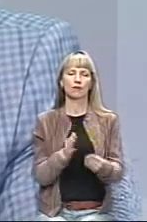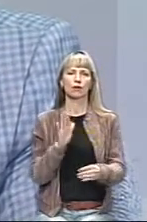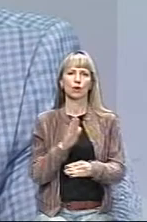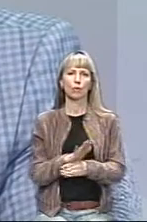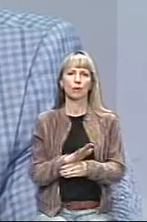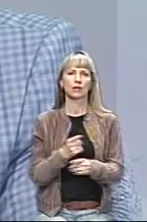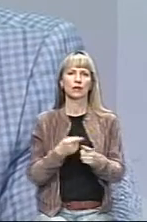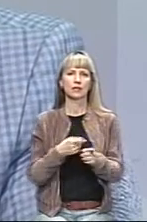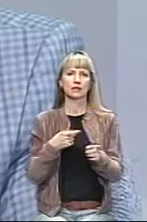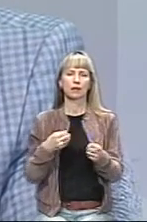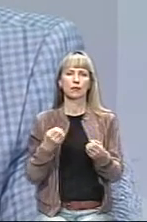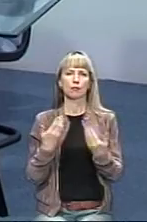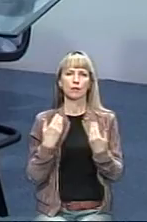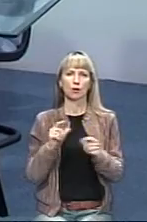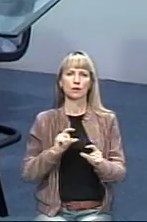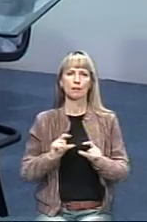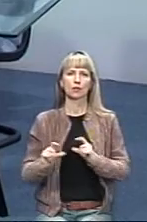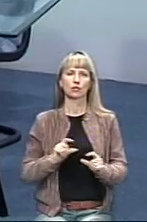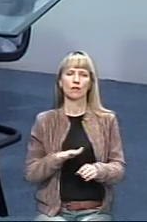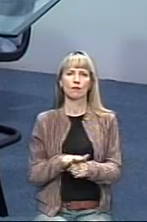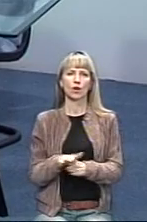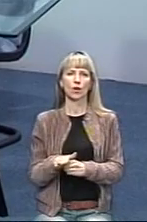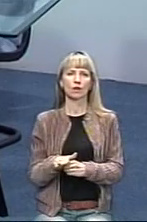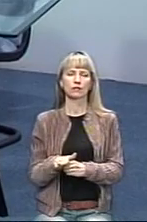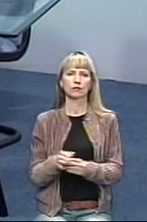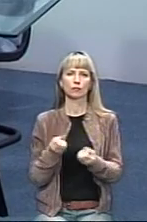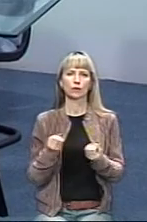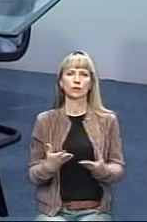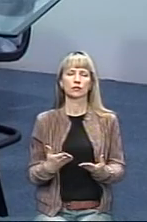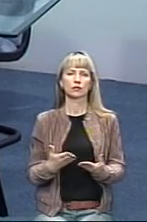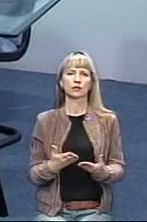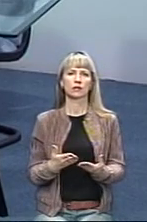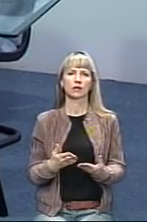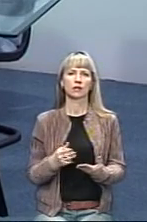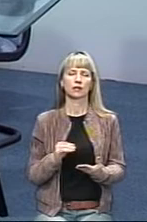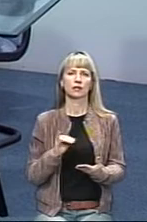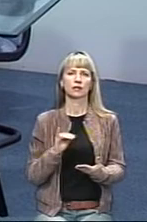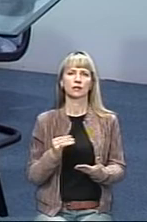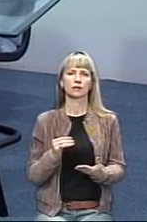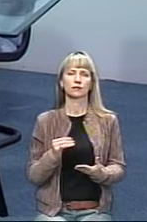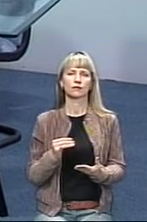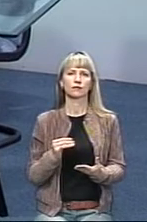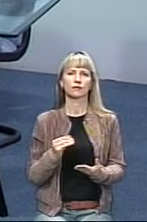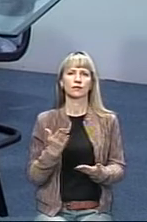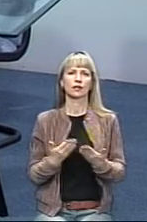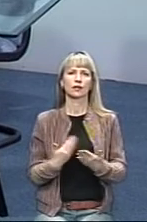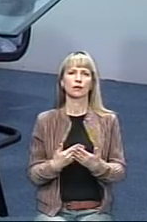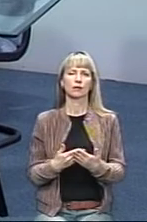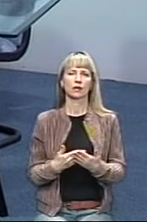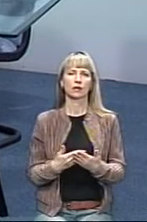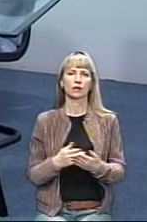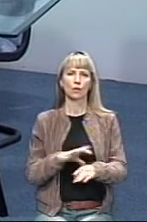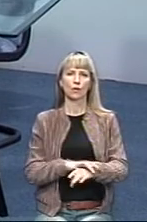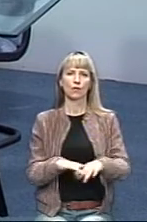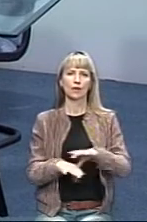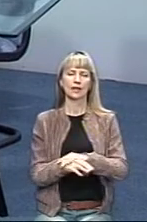Цей снайпер був просто пішаком. Виконавцем. Просто виконавцем. І якщо, наприклад, ув'язнити